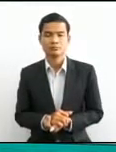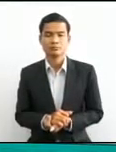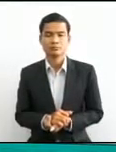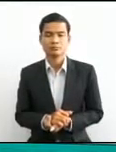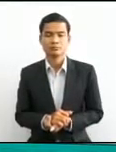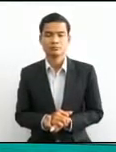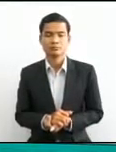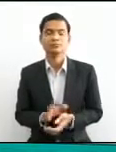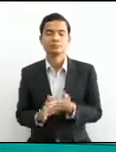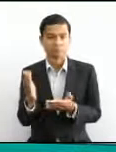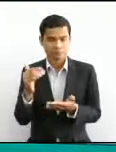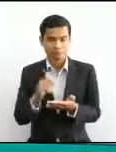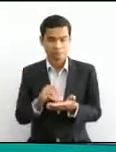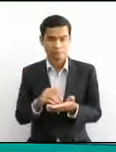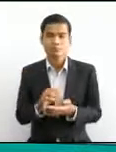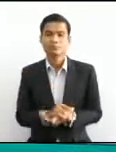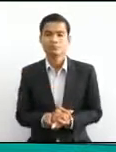cha là o nát con là nó xong mà đang tiết nè